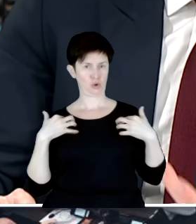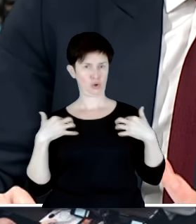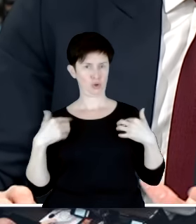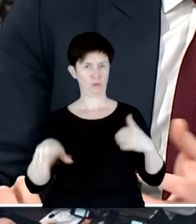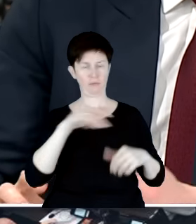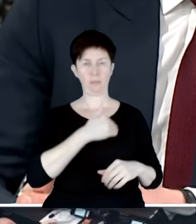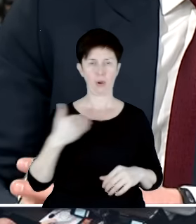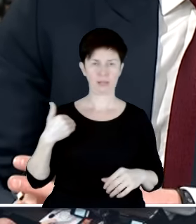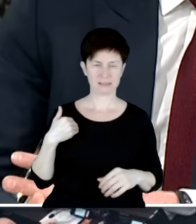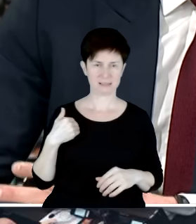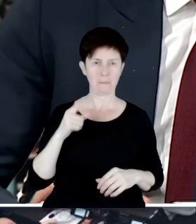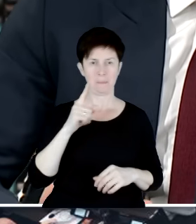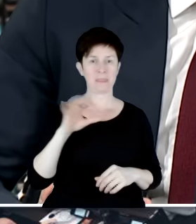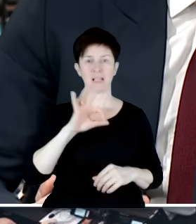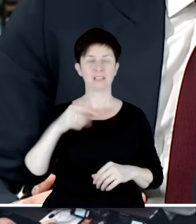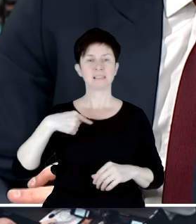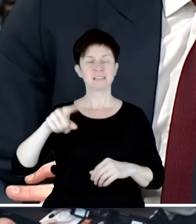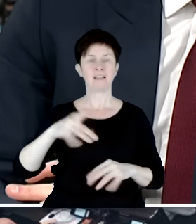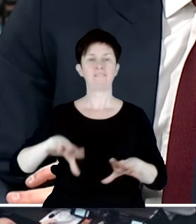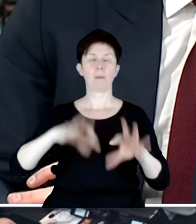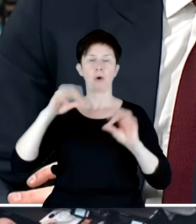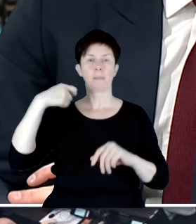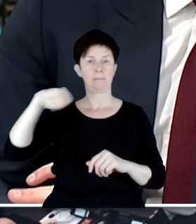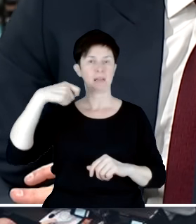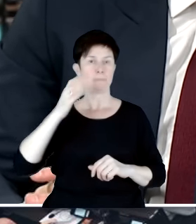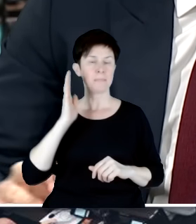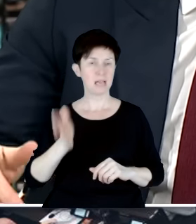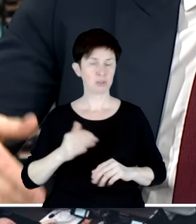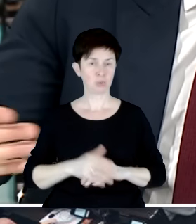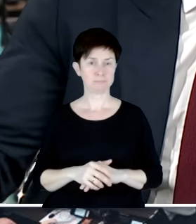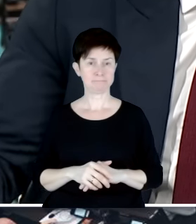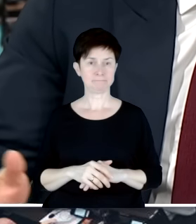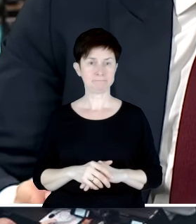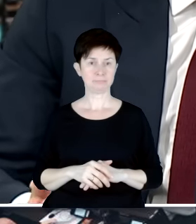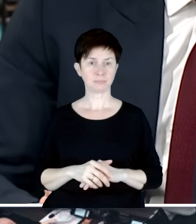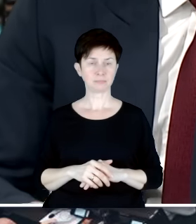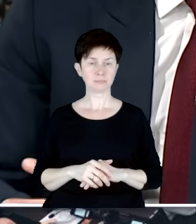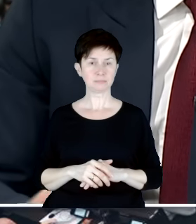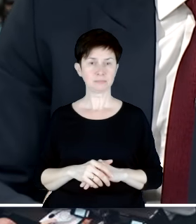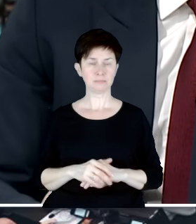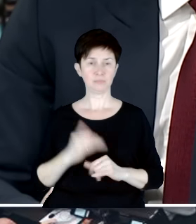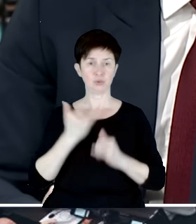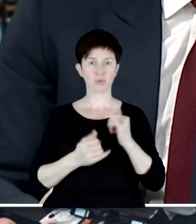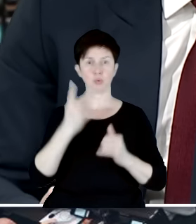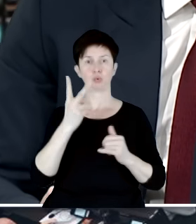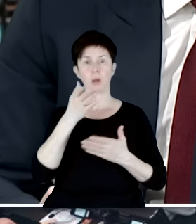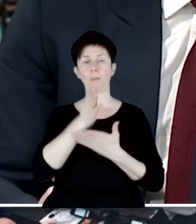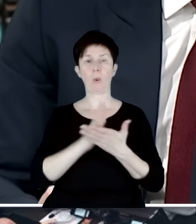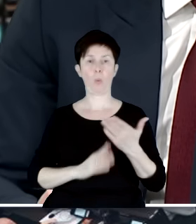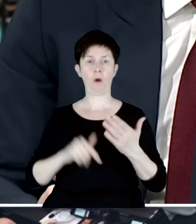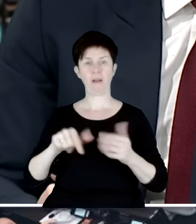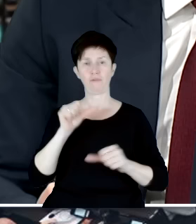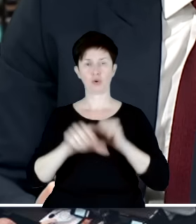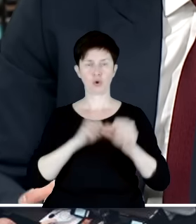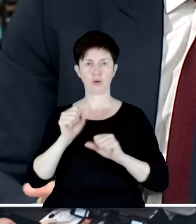te wybory prezydenckie, o których pan wspomniał, no gdyby rzeczywiście od drugiej połowy tego roku drastycznie pogorszył się poziom życia,